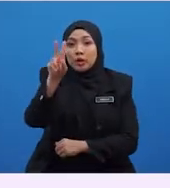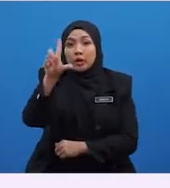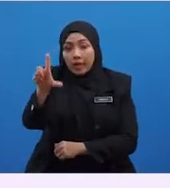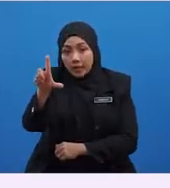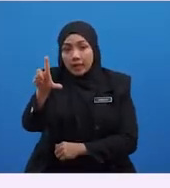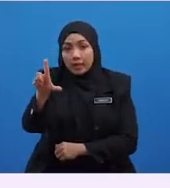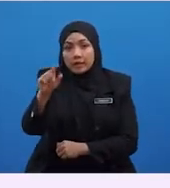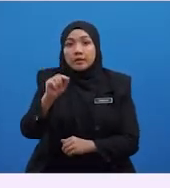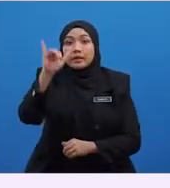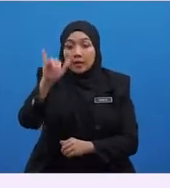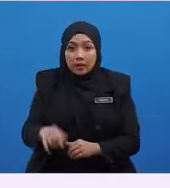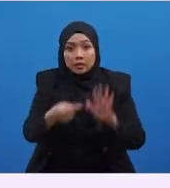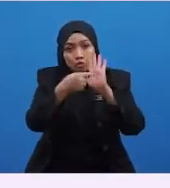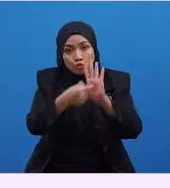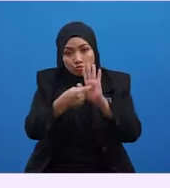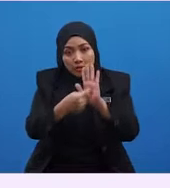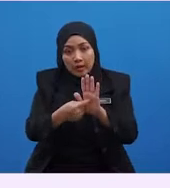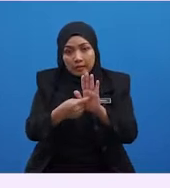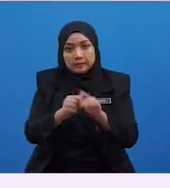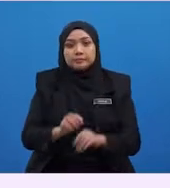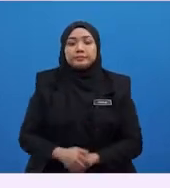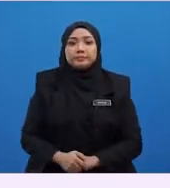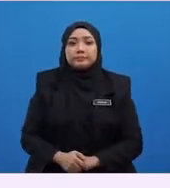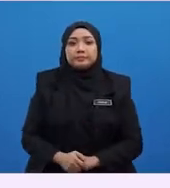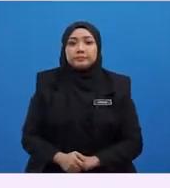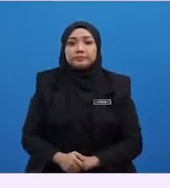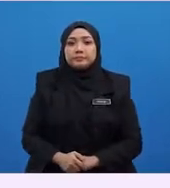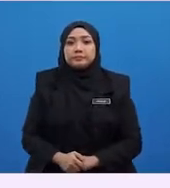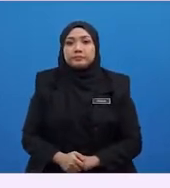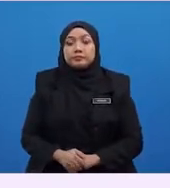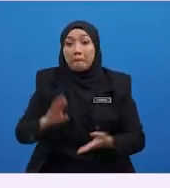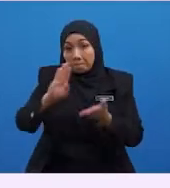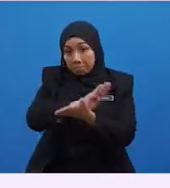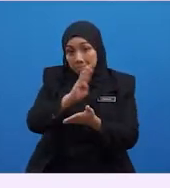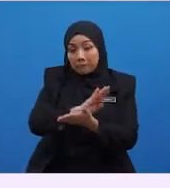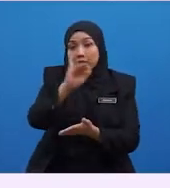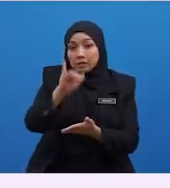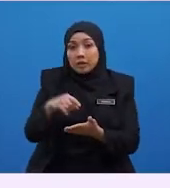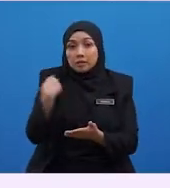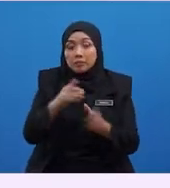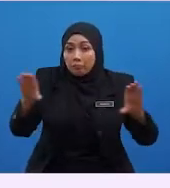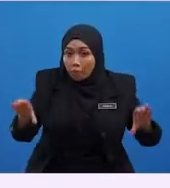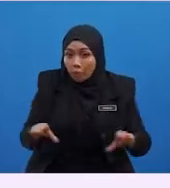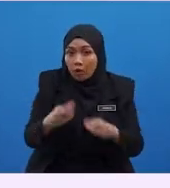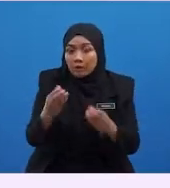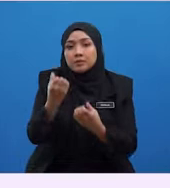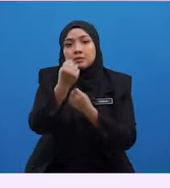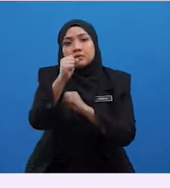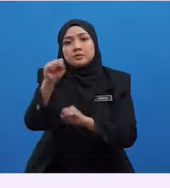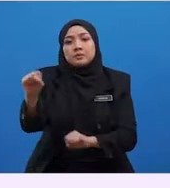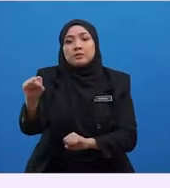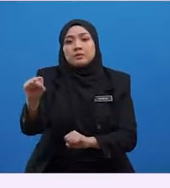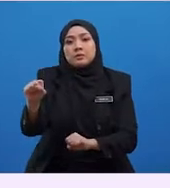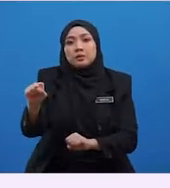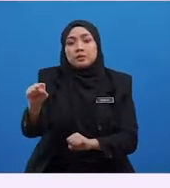http://localhost/carimurid.php. Sekarang, lihat halaman carian yang dipaparkan. Borang yang dihasilkan menyediakan ke